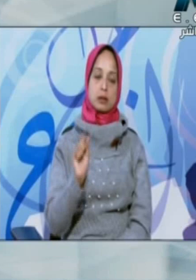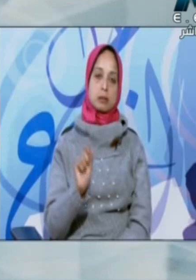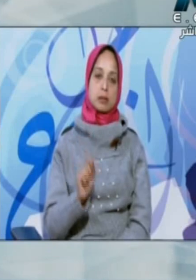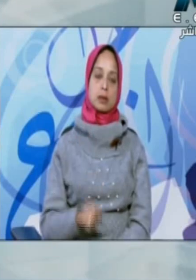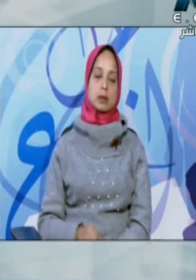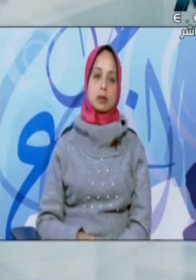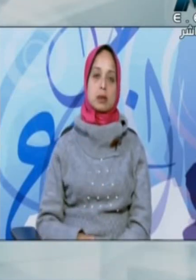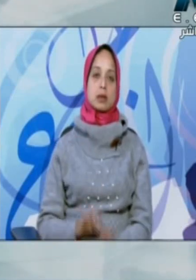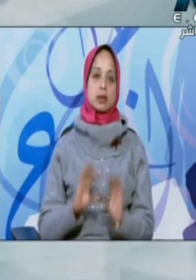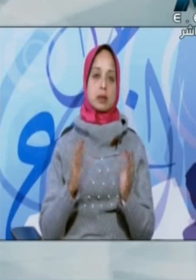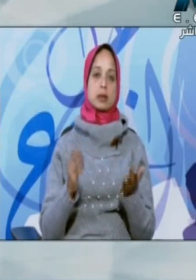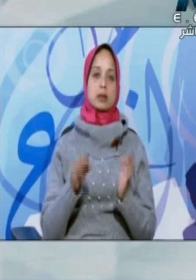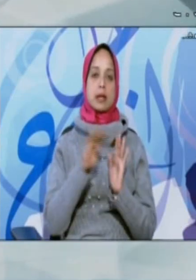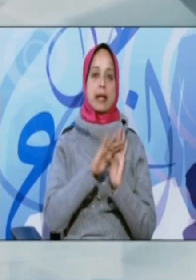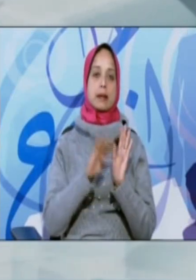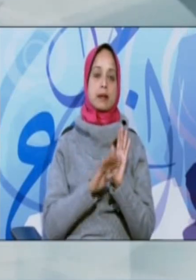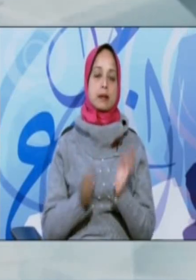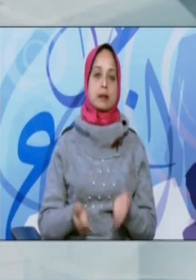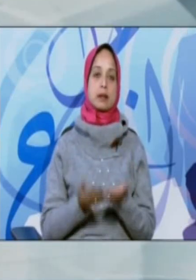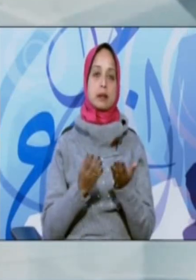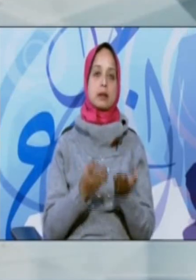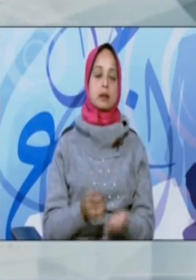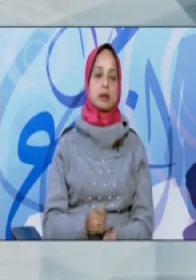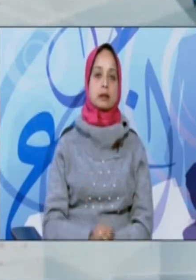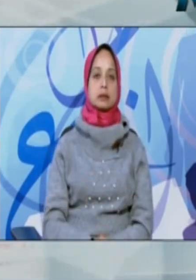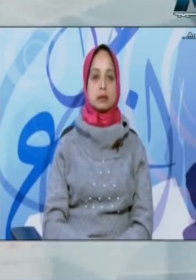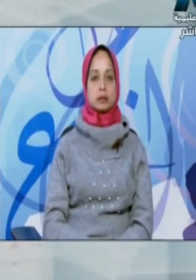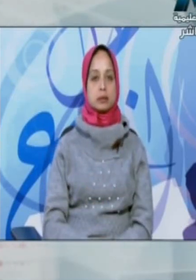نتائج الوضع